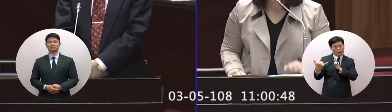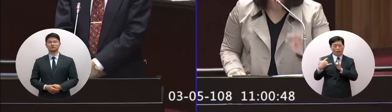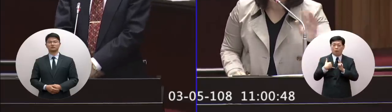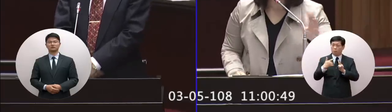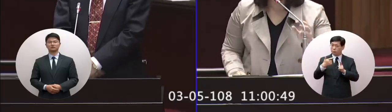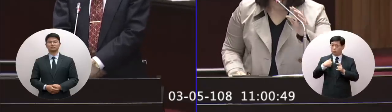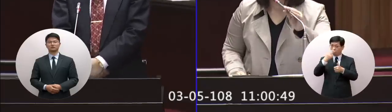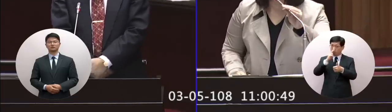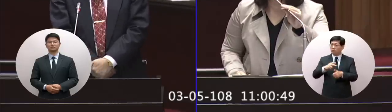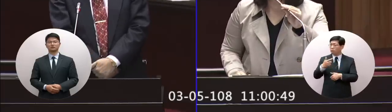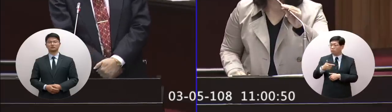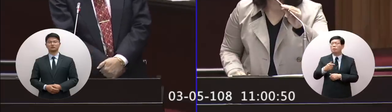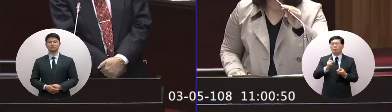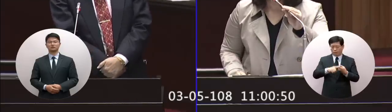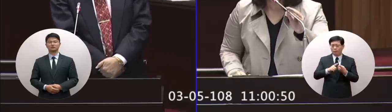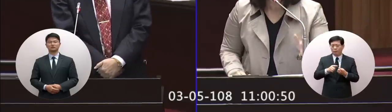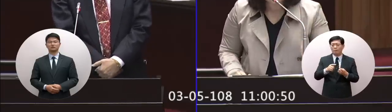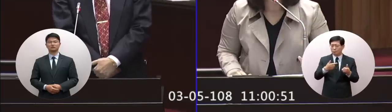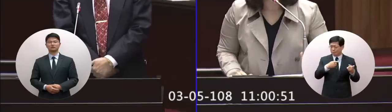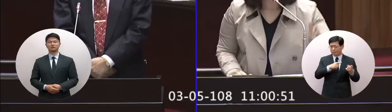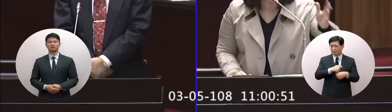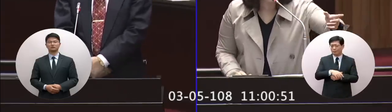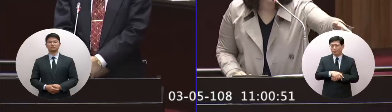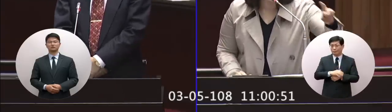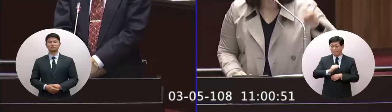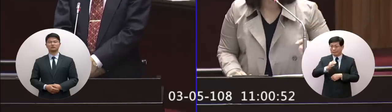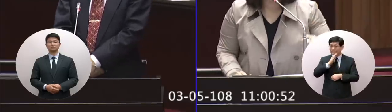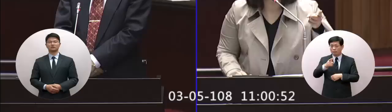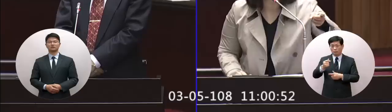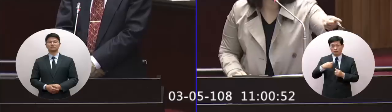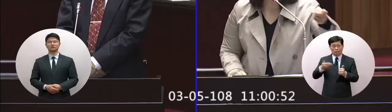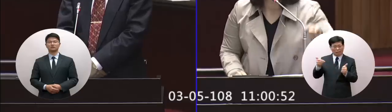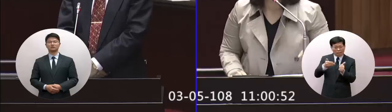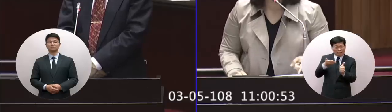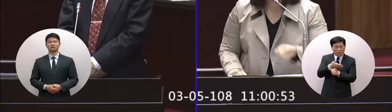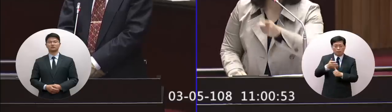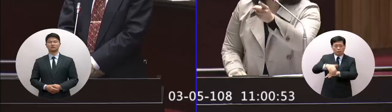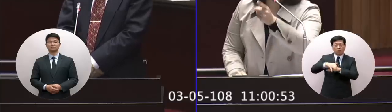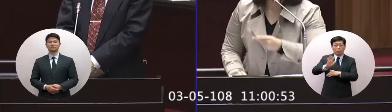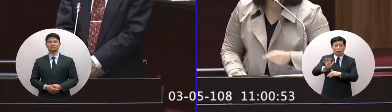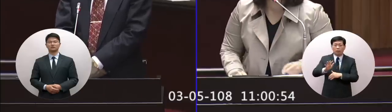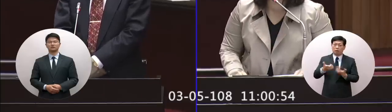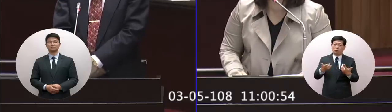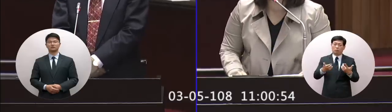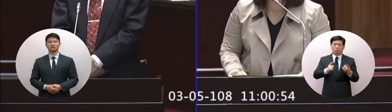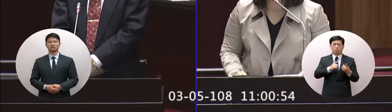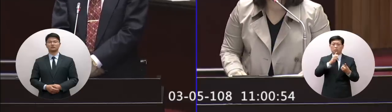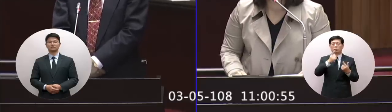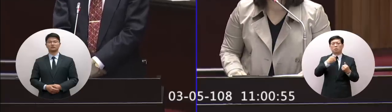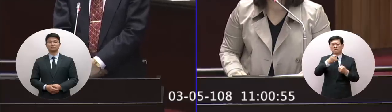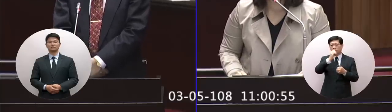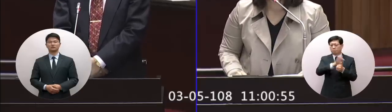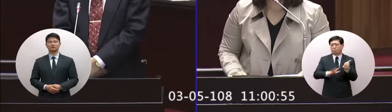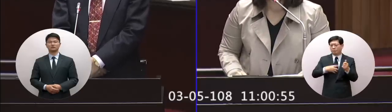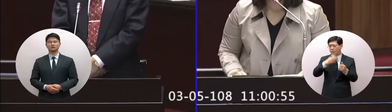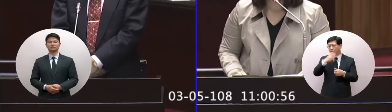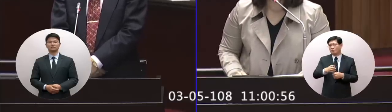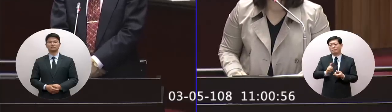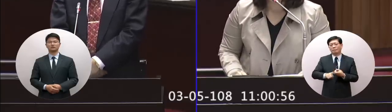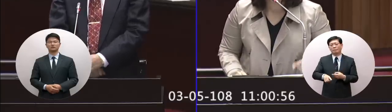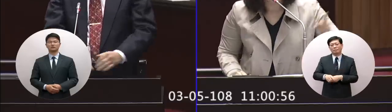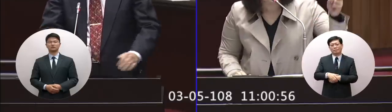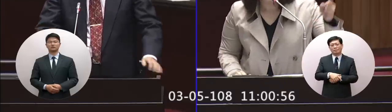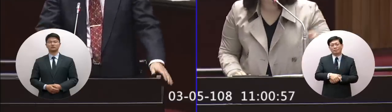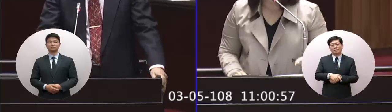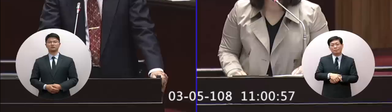的，人不是你抬的，不对。但是人都要被杀了，你还不去救他，那相对你不是间接杀人吗？